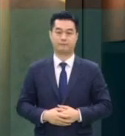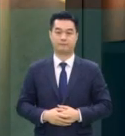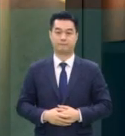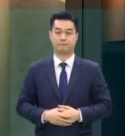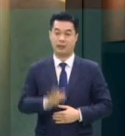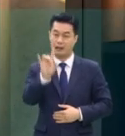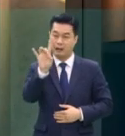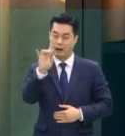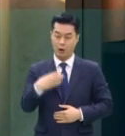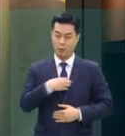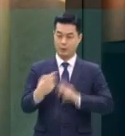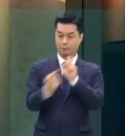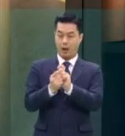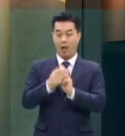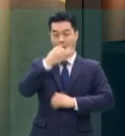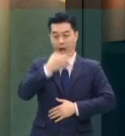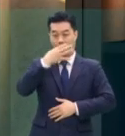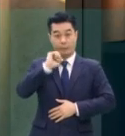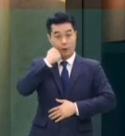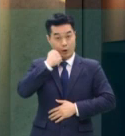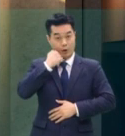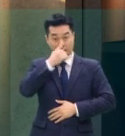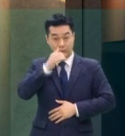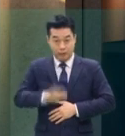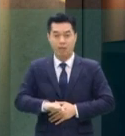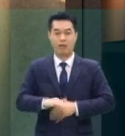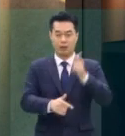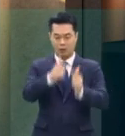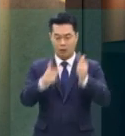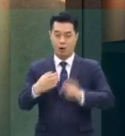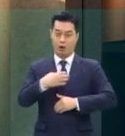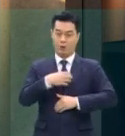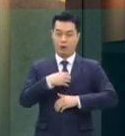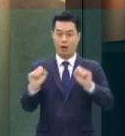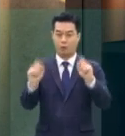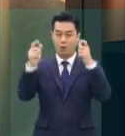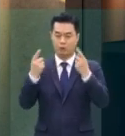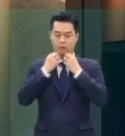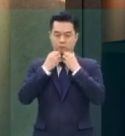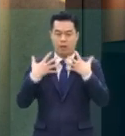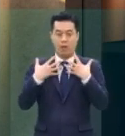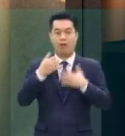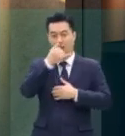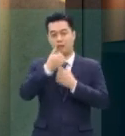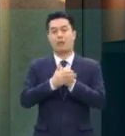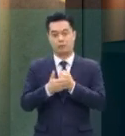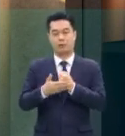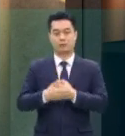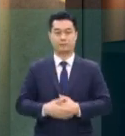하나의 의 기도 극복하기 벅찬데 역사적인 여러 위기가 동시에 발생하고 있습니다